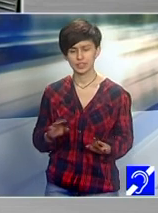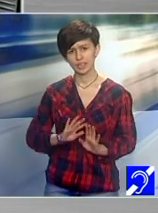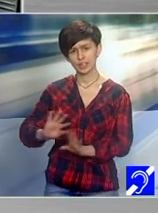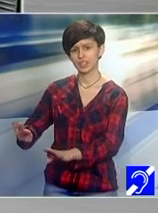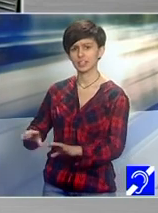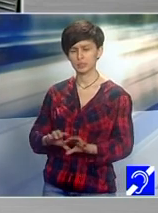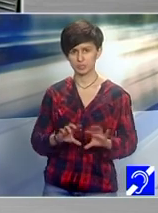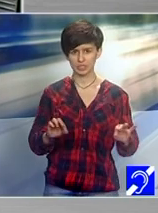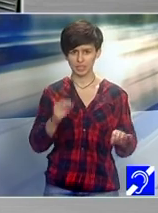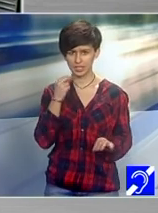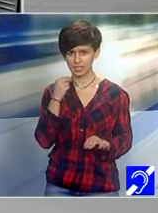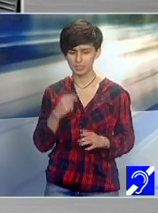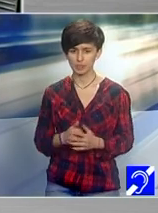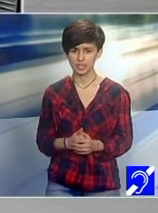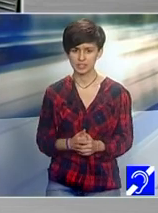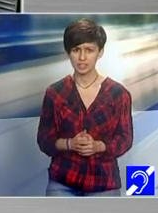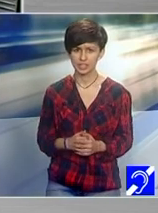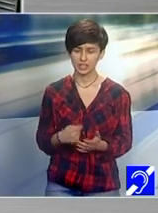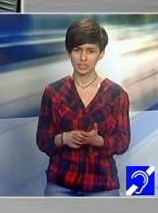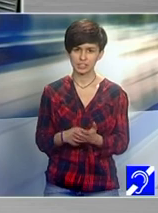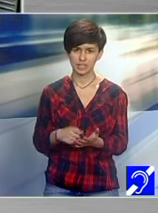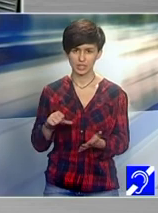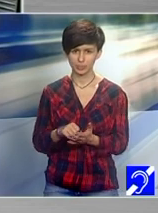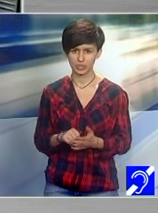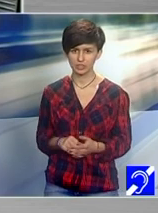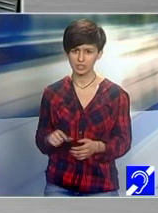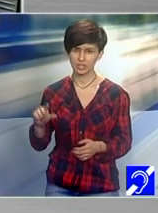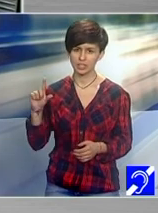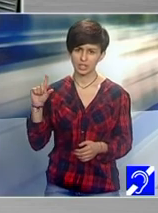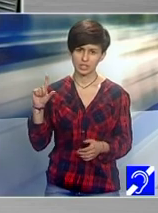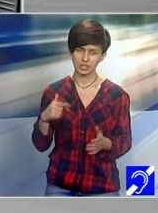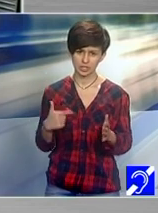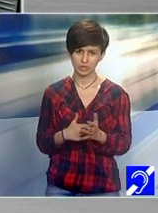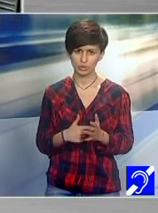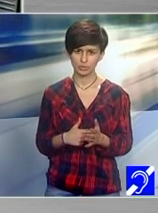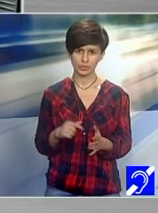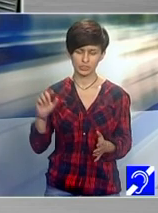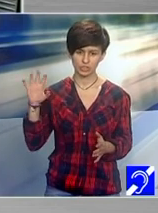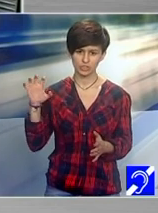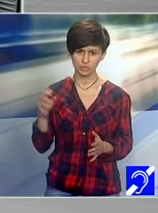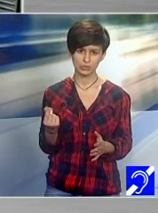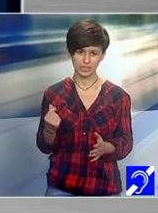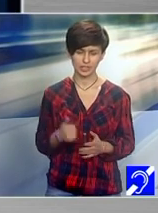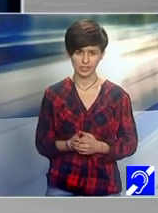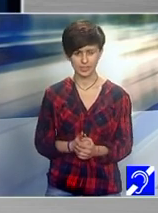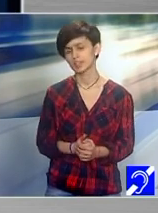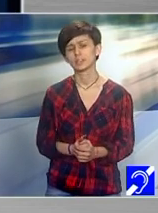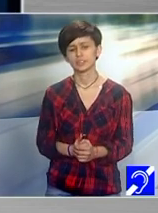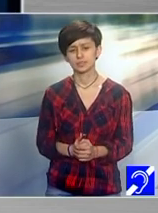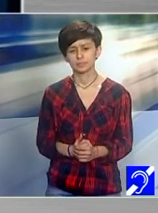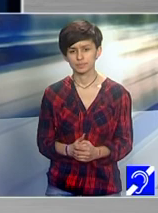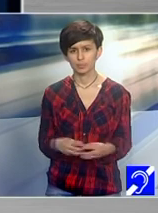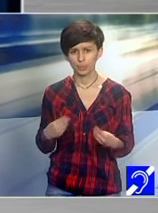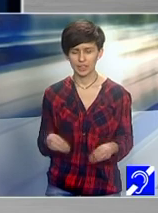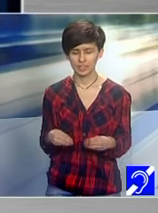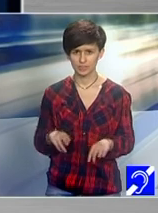sistemul sanitar este sub salariul mediu pe economie, undeva la 2.000-2.500 de lei. Doilea mână, acum, de exemplu, prin